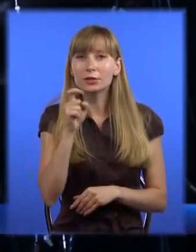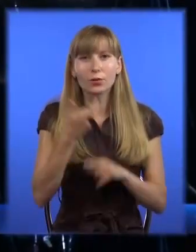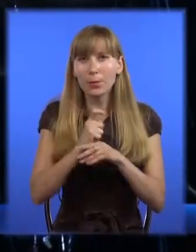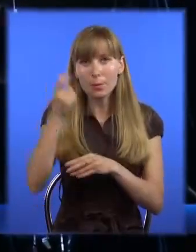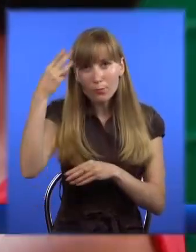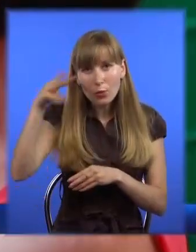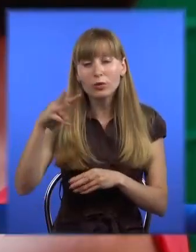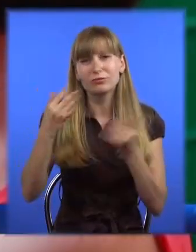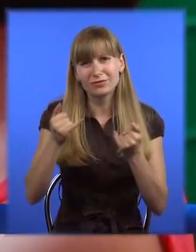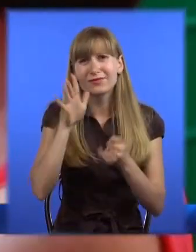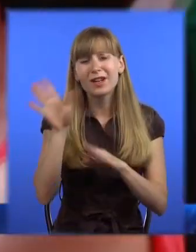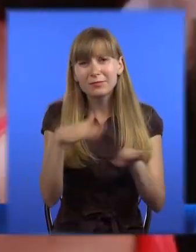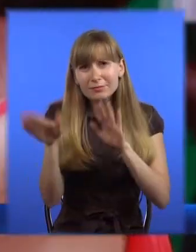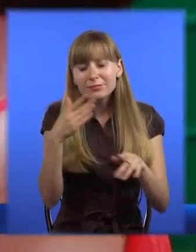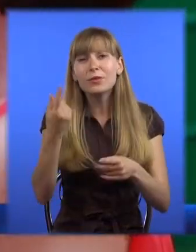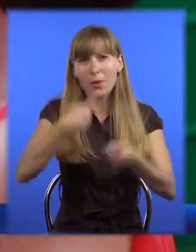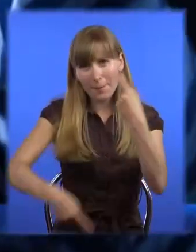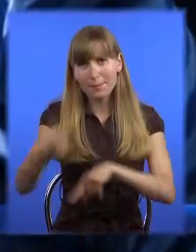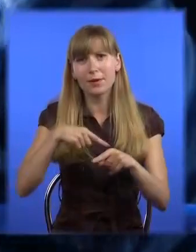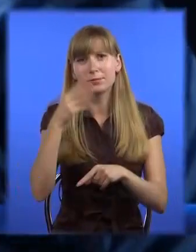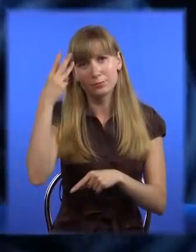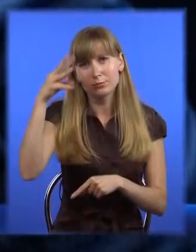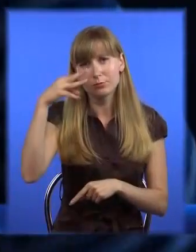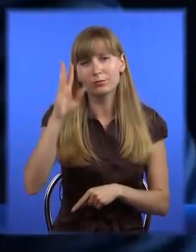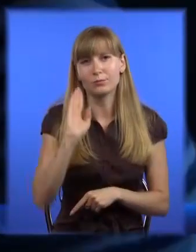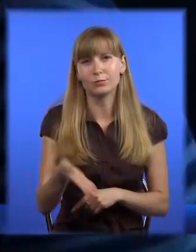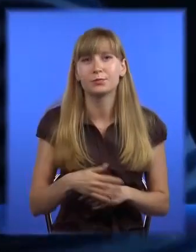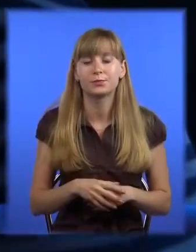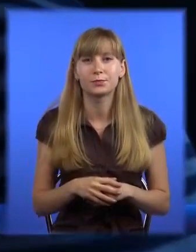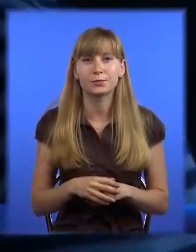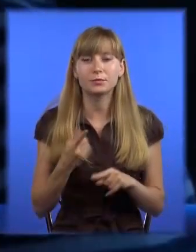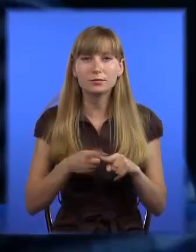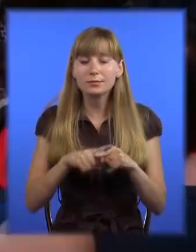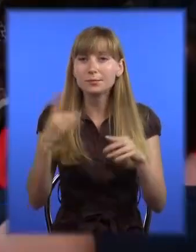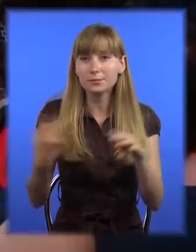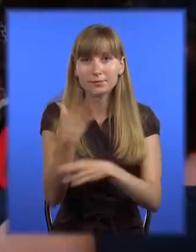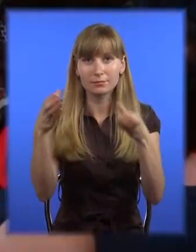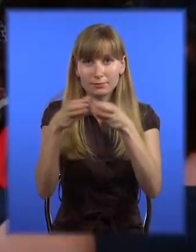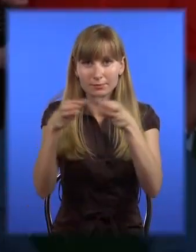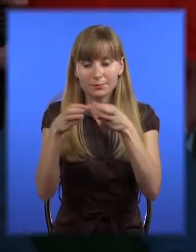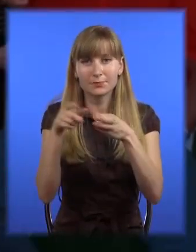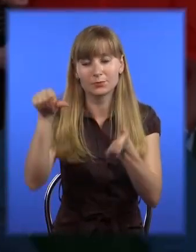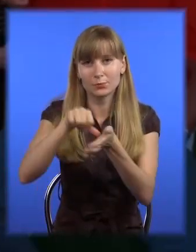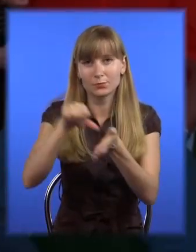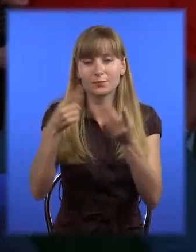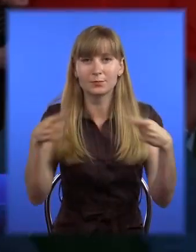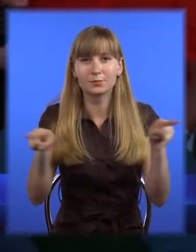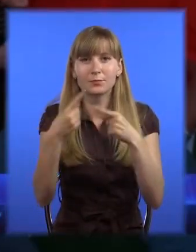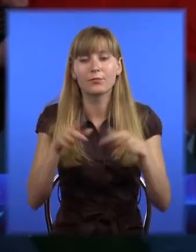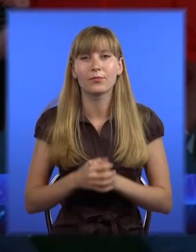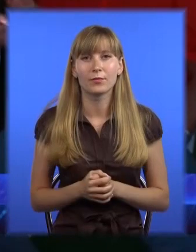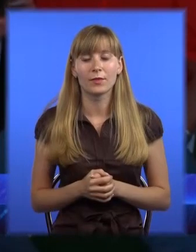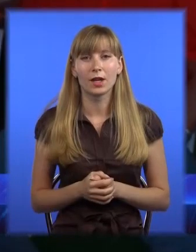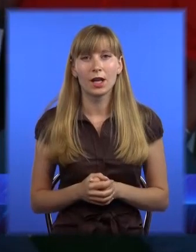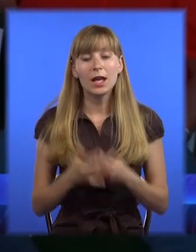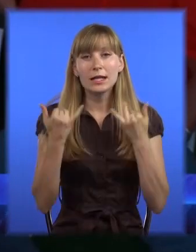гурту Dark Side Trio помічав фідбек від публіки. Для колективу цей альбом дебютний, тому така яскрава реакція на шоу для них безцінна. Сьогодні ми, Dark